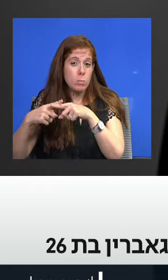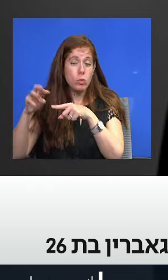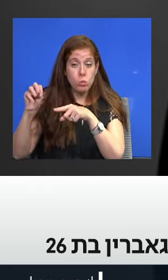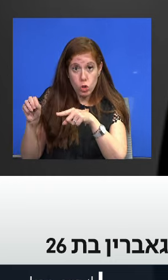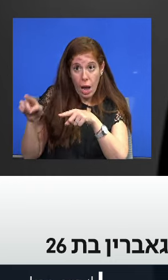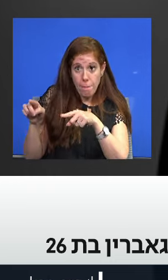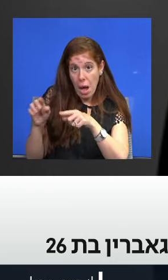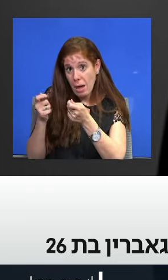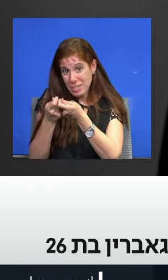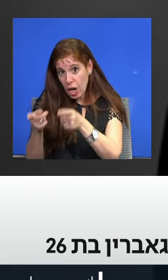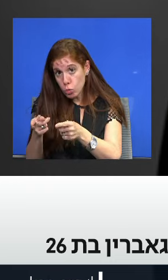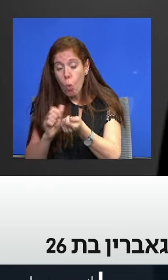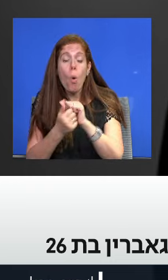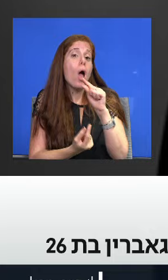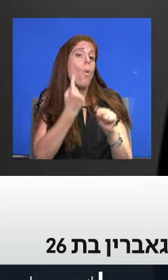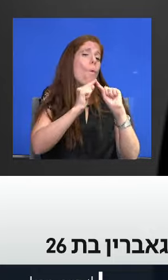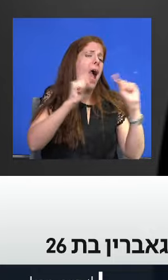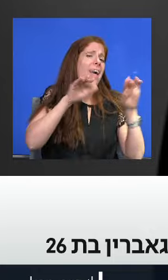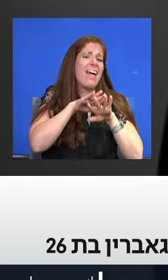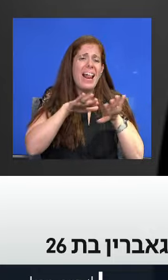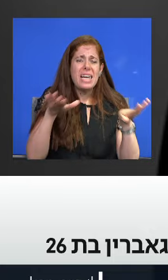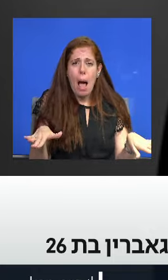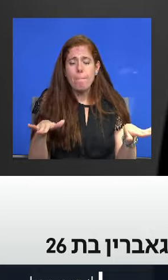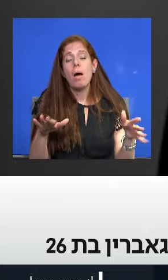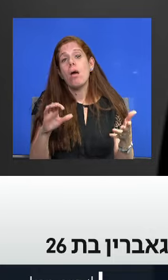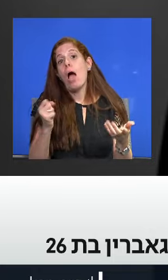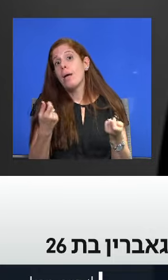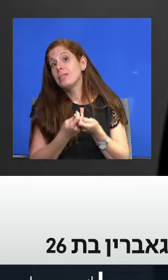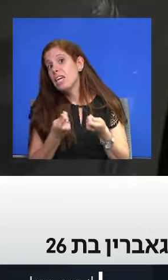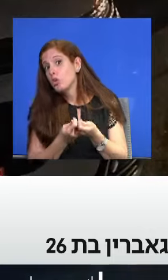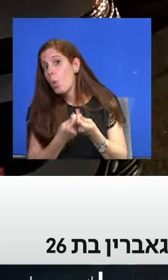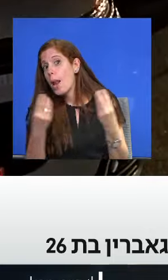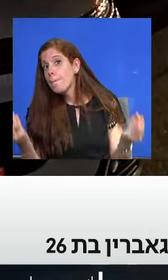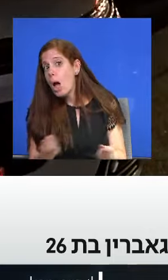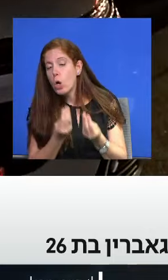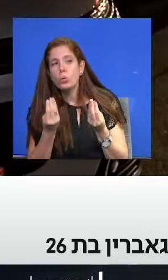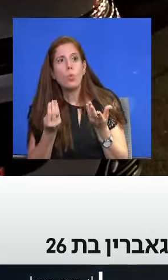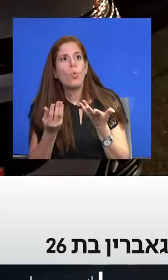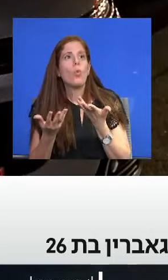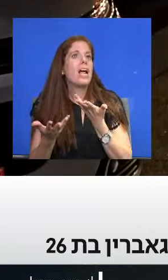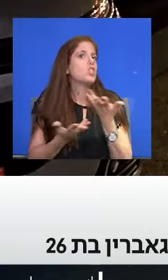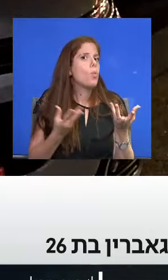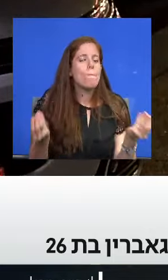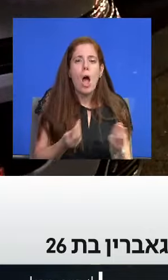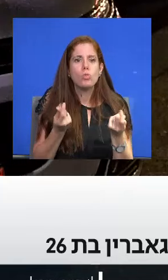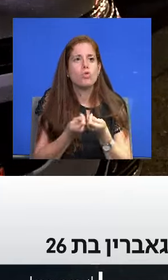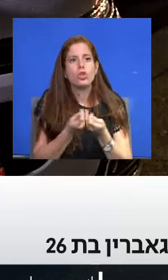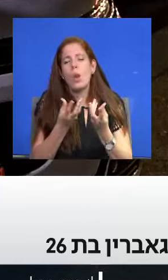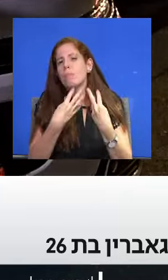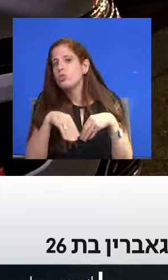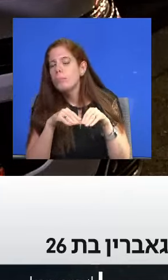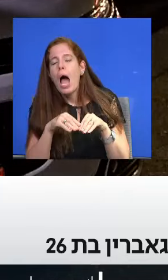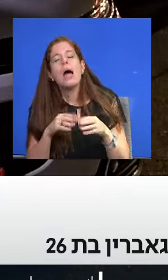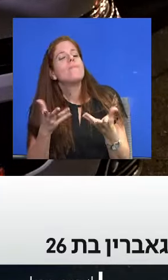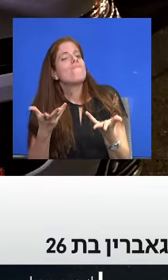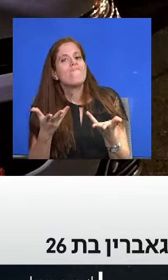שמא מדובר על אירוע אחר לגמרי? האם זה קשור למשהו שעל איזשהו משהו שקשור למשפחה? עדיין